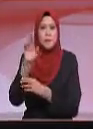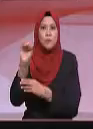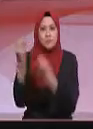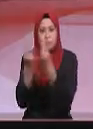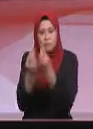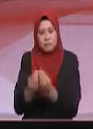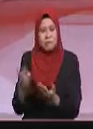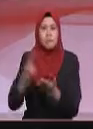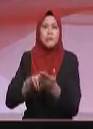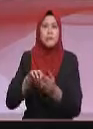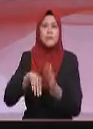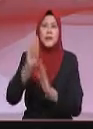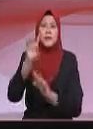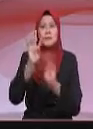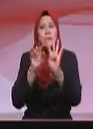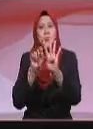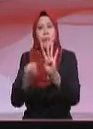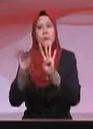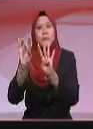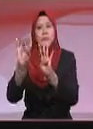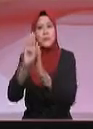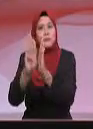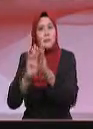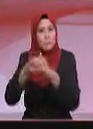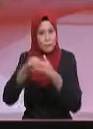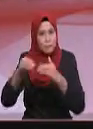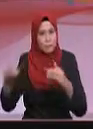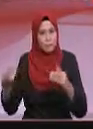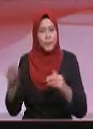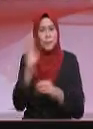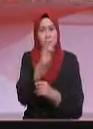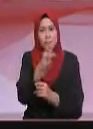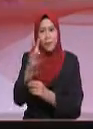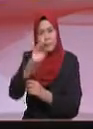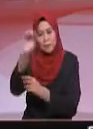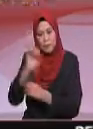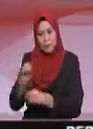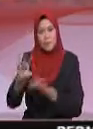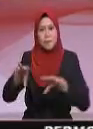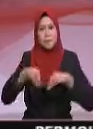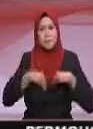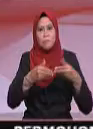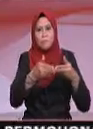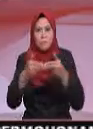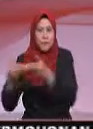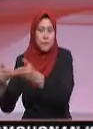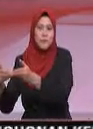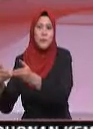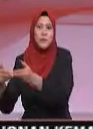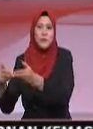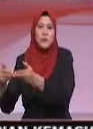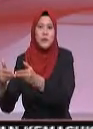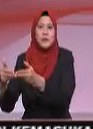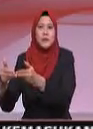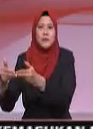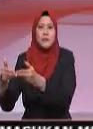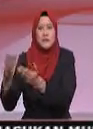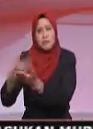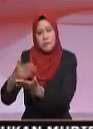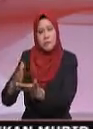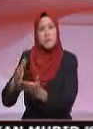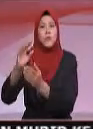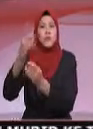nilai pembiayaan lebih RM4.8 bilion. 66% menerima lanjutan moratorium selama 12